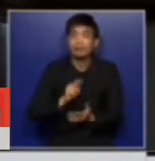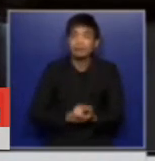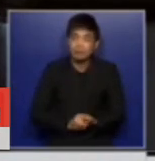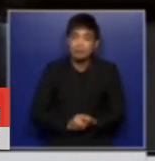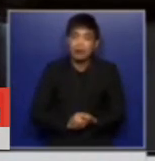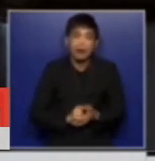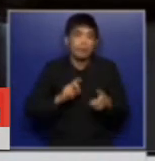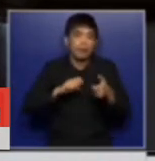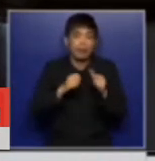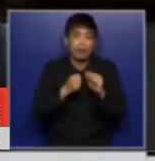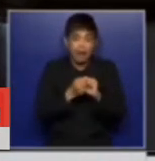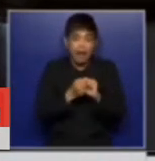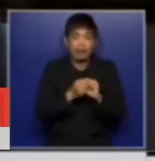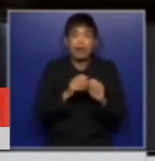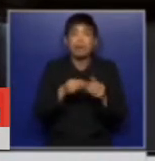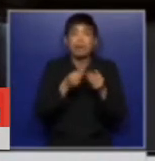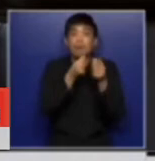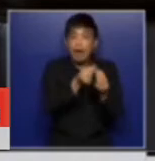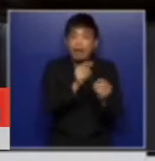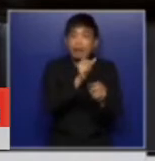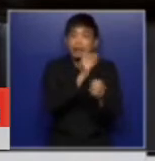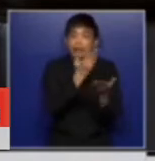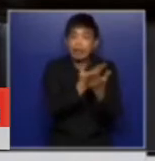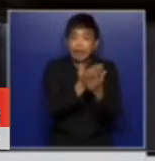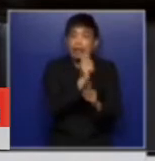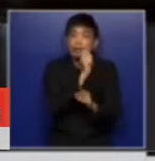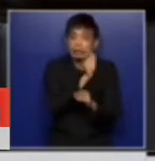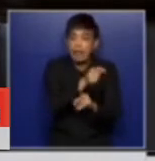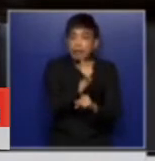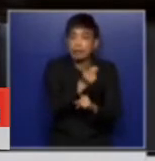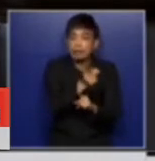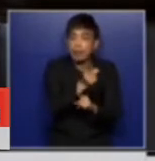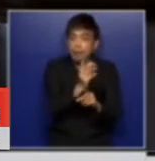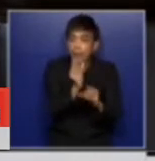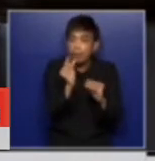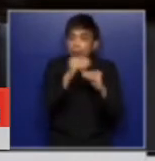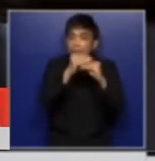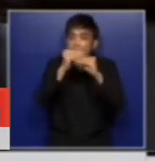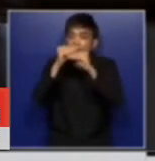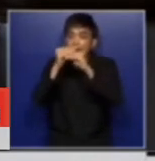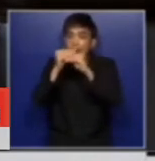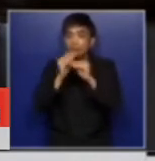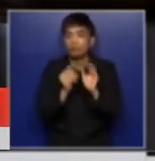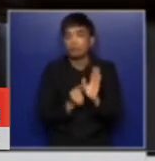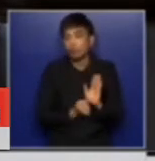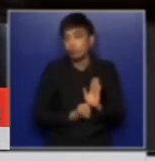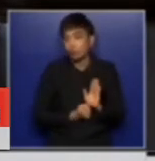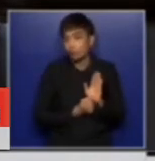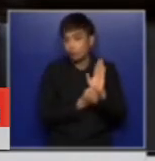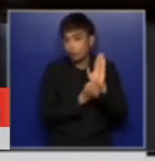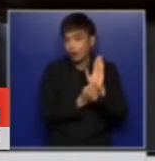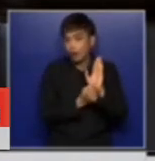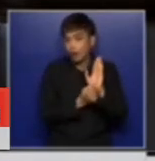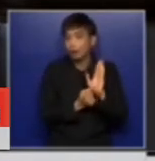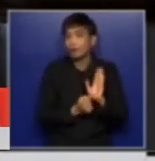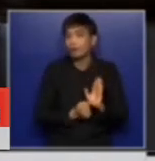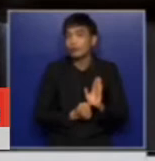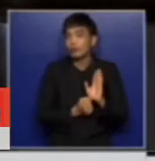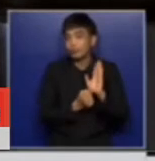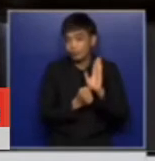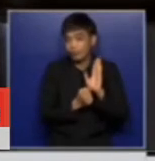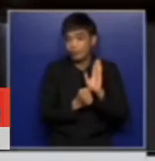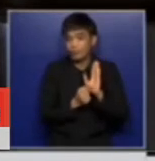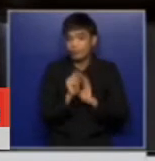ำเนี่ยมันสูงขึ้นเรื่อยๆผมเอาตัวอย่างแล้วกันนะครับยกตัวอย่างใกล้ๆตัวท่านนายกมาก